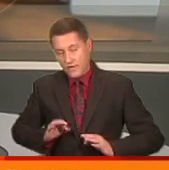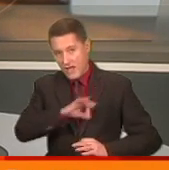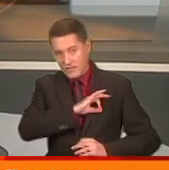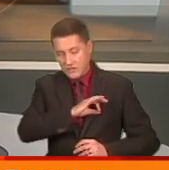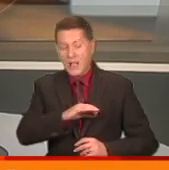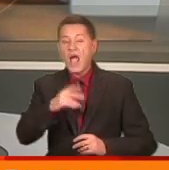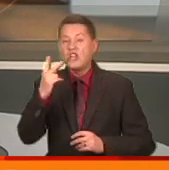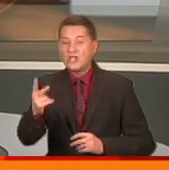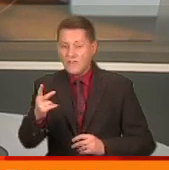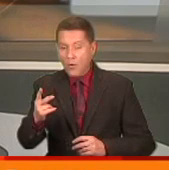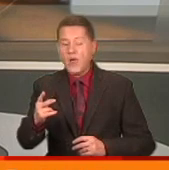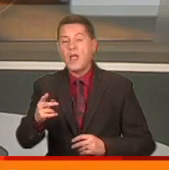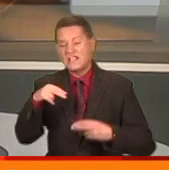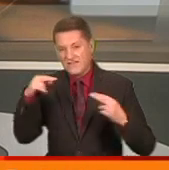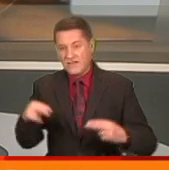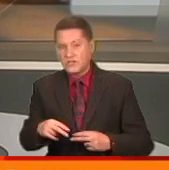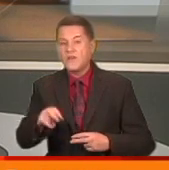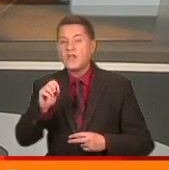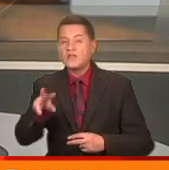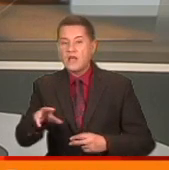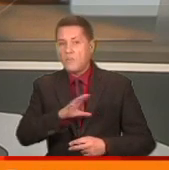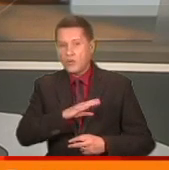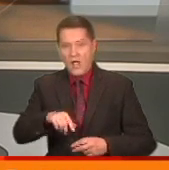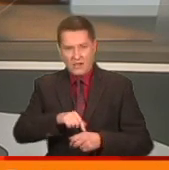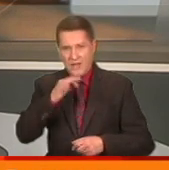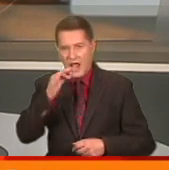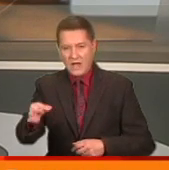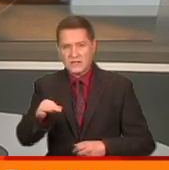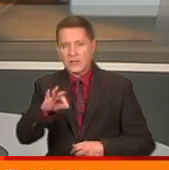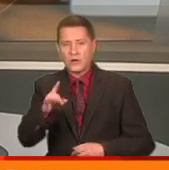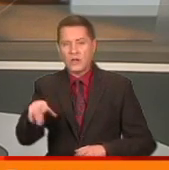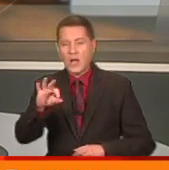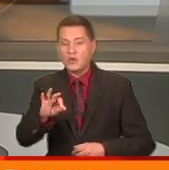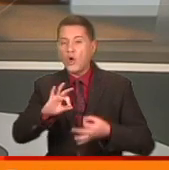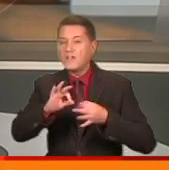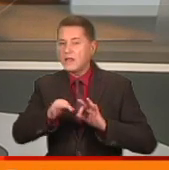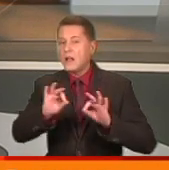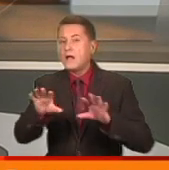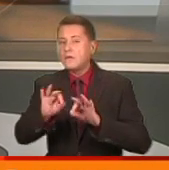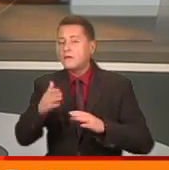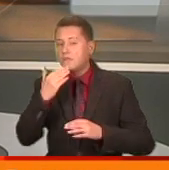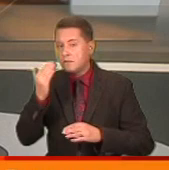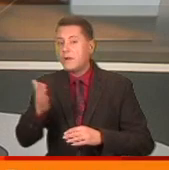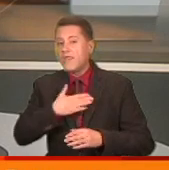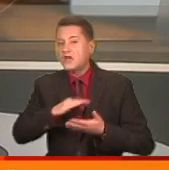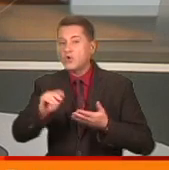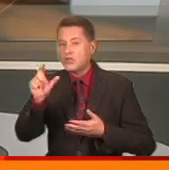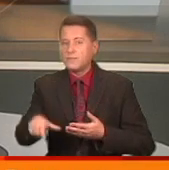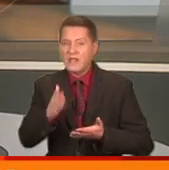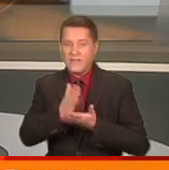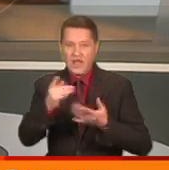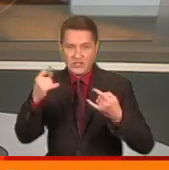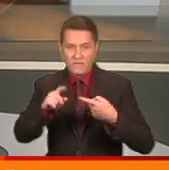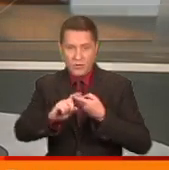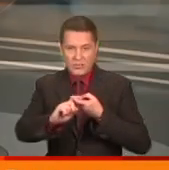уже свідчили, чим спровокували бурхливу реакцію торнадівців. Детальніше про судовий процес розпитаємо у Олексія Сімакова. Він із